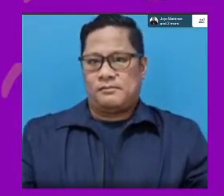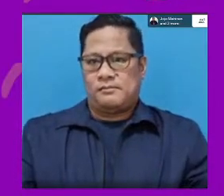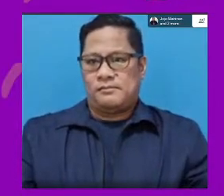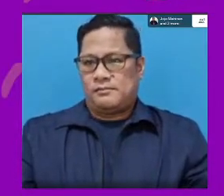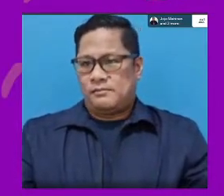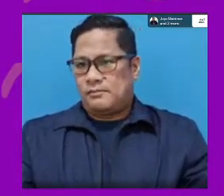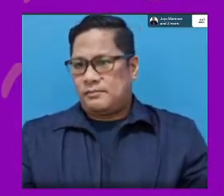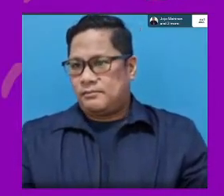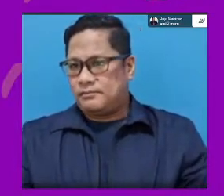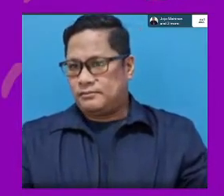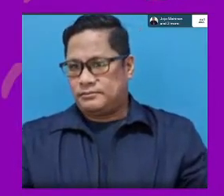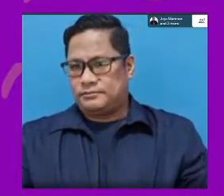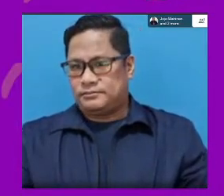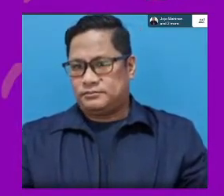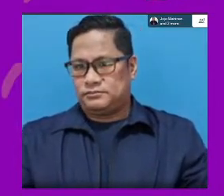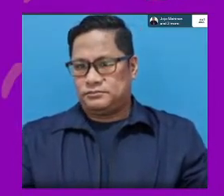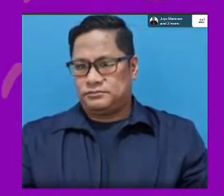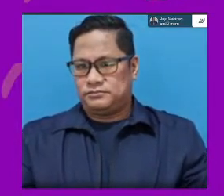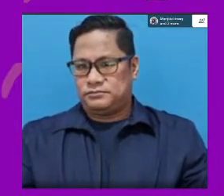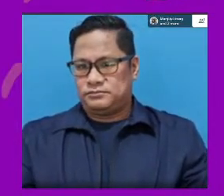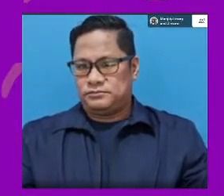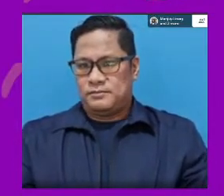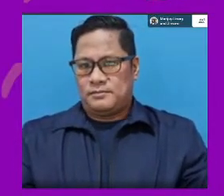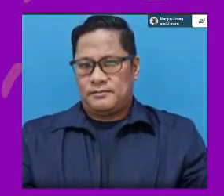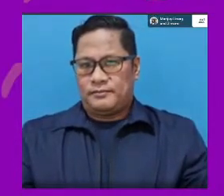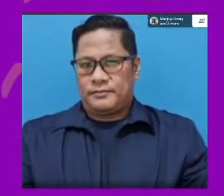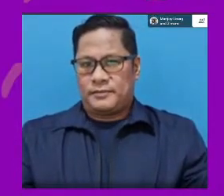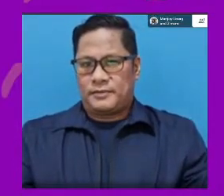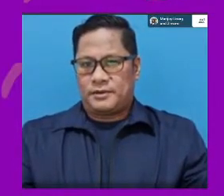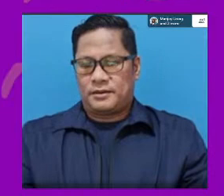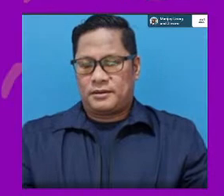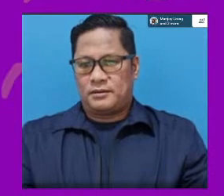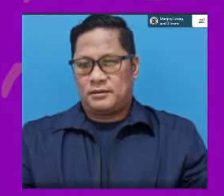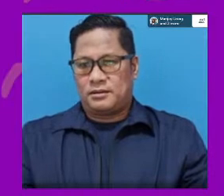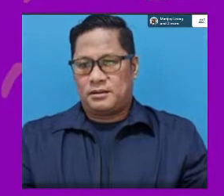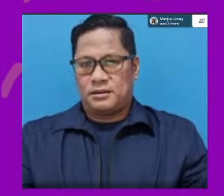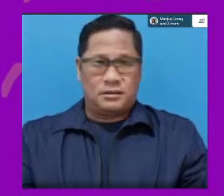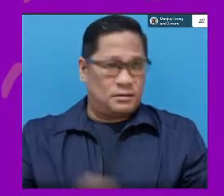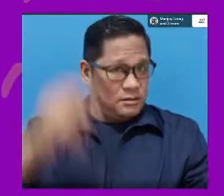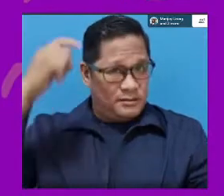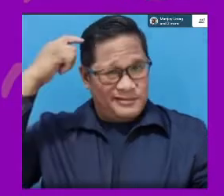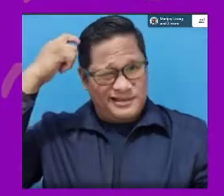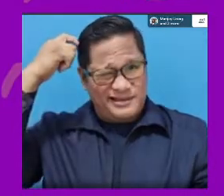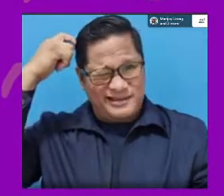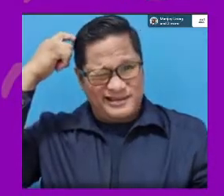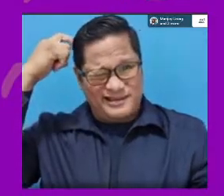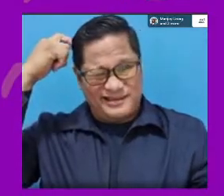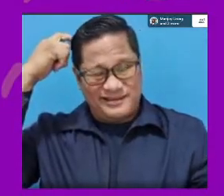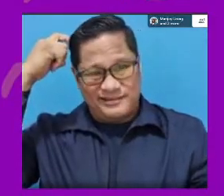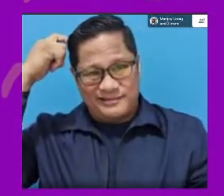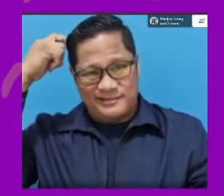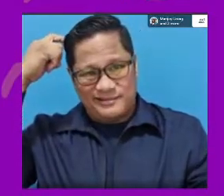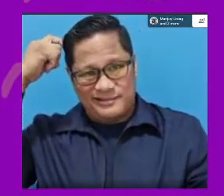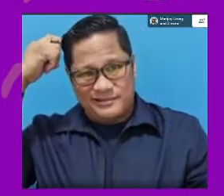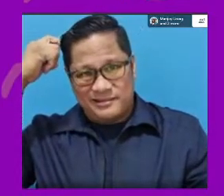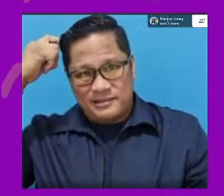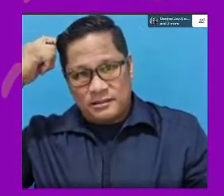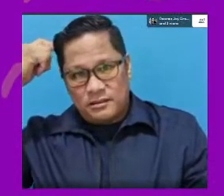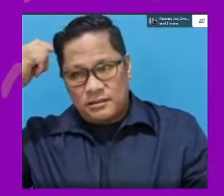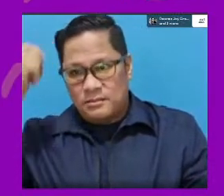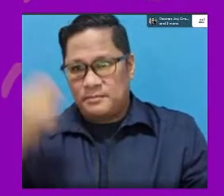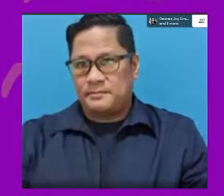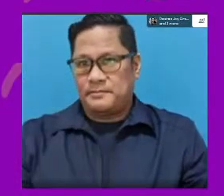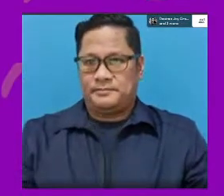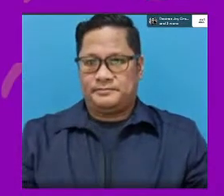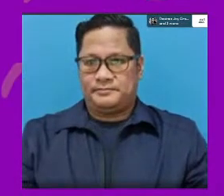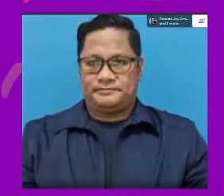health. Karapatan ito sa tinatawag na highest attainable standard of health. Ang karapatan mo sa kalusugan ay nakasaad sa